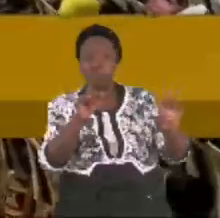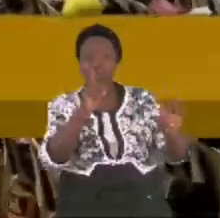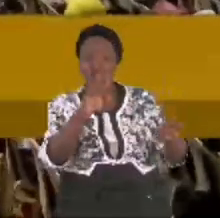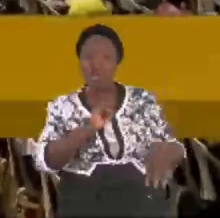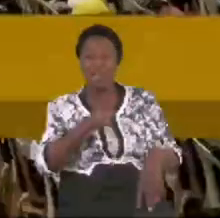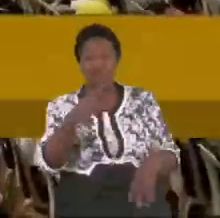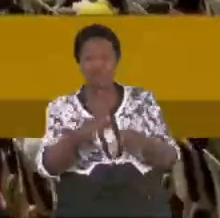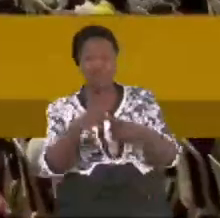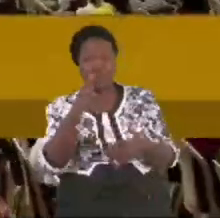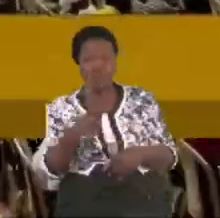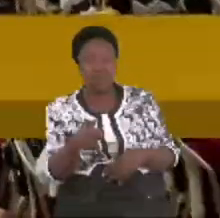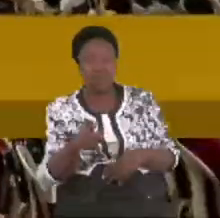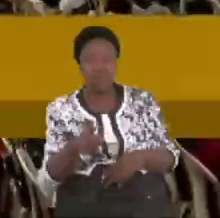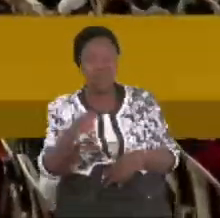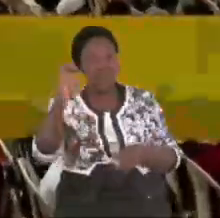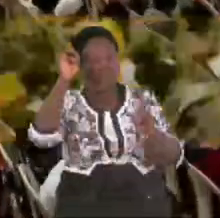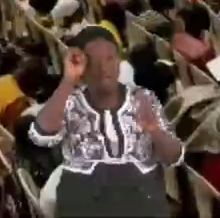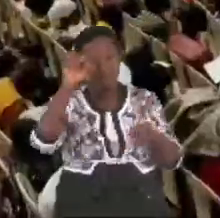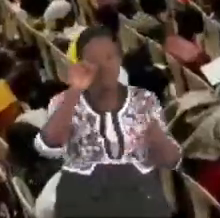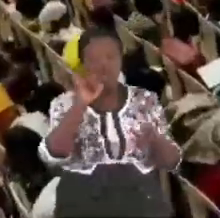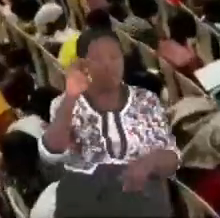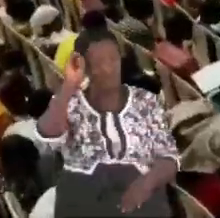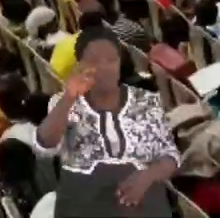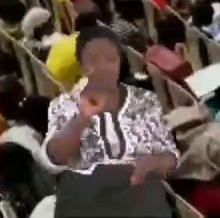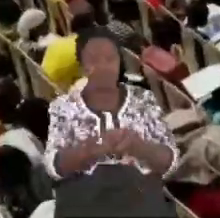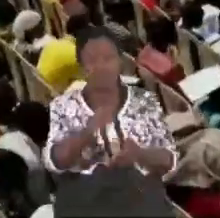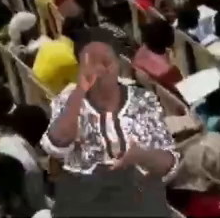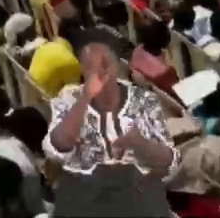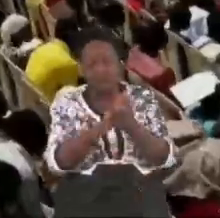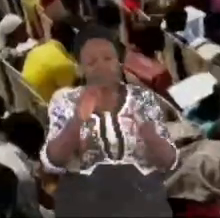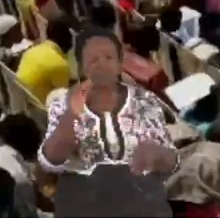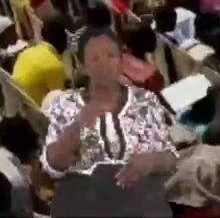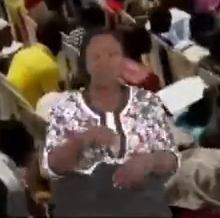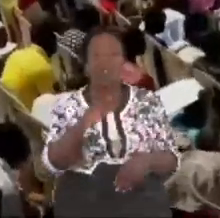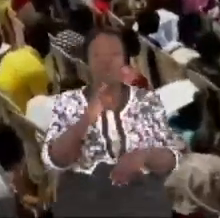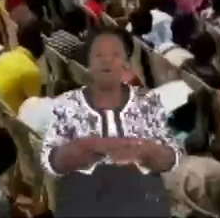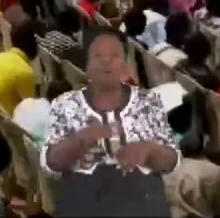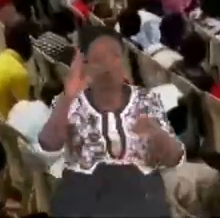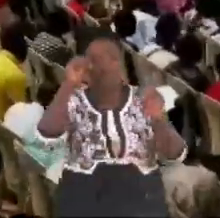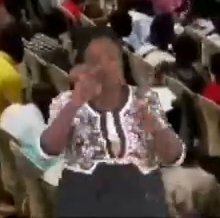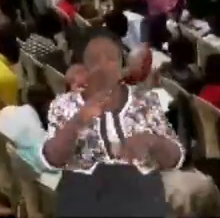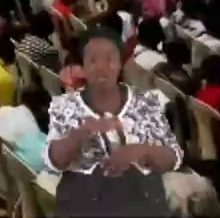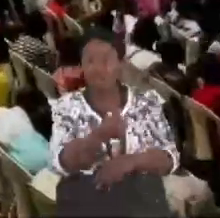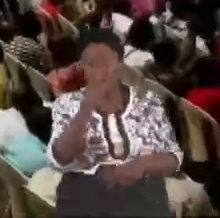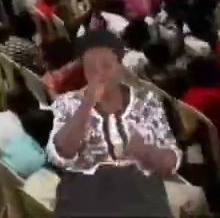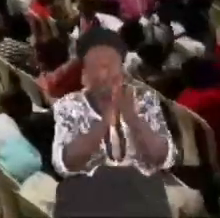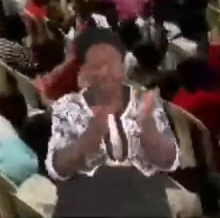dis, celui qui croit en moi, est-ce qu'il y a un croyant ici?